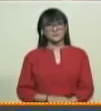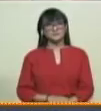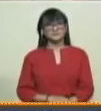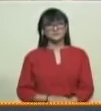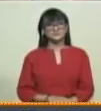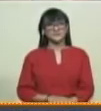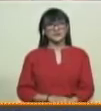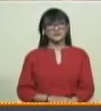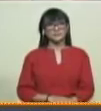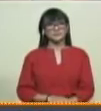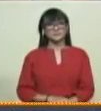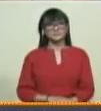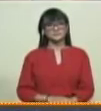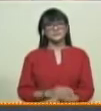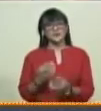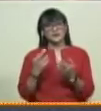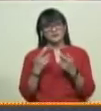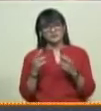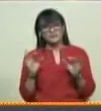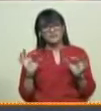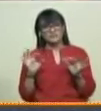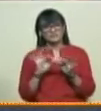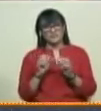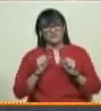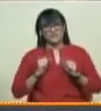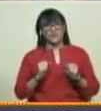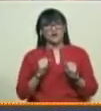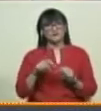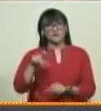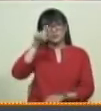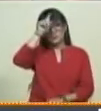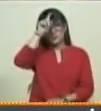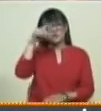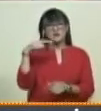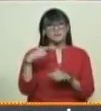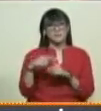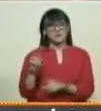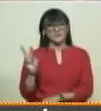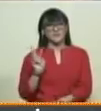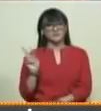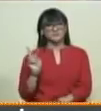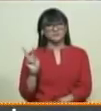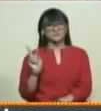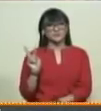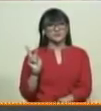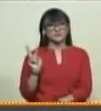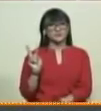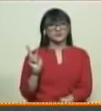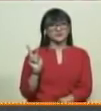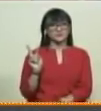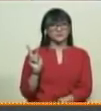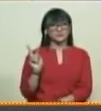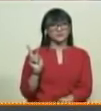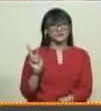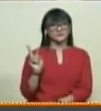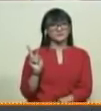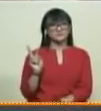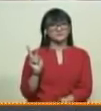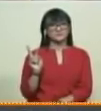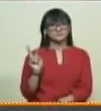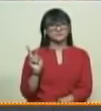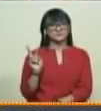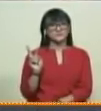relaciones fuertes, poderosas entre Turquía y Venezuela aporta un